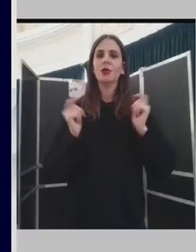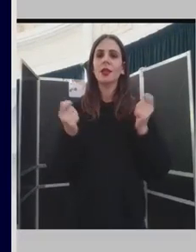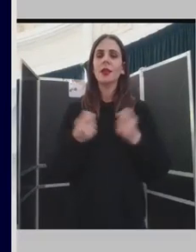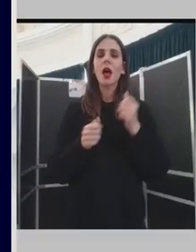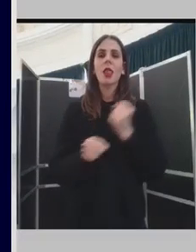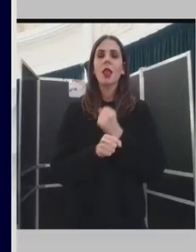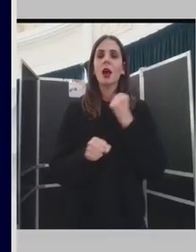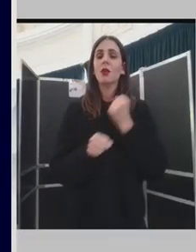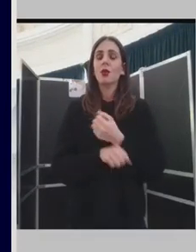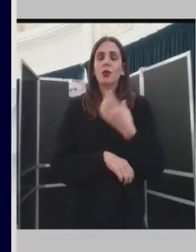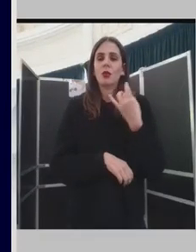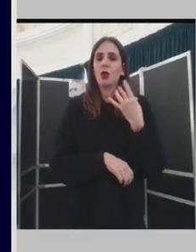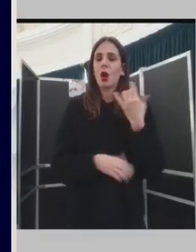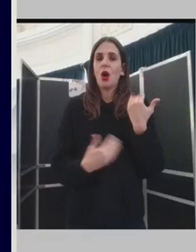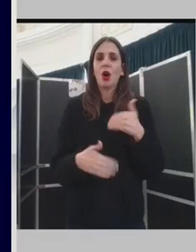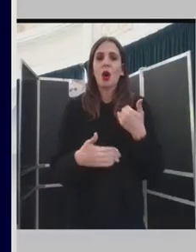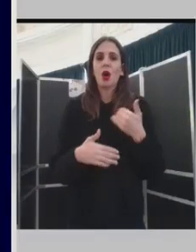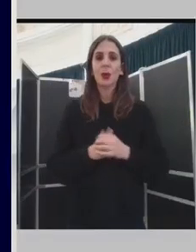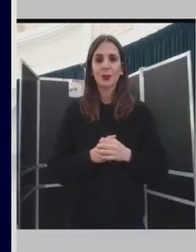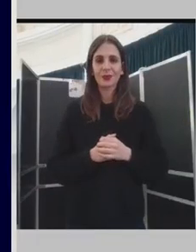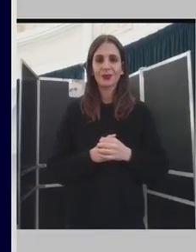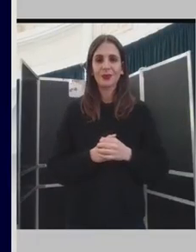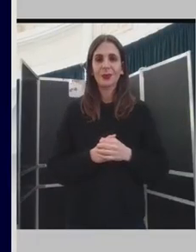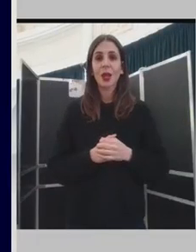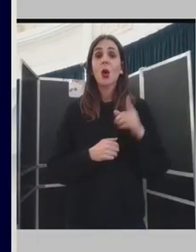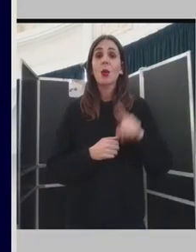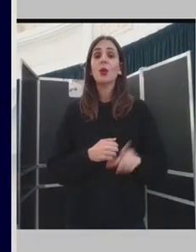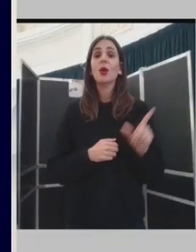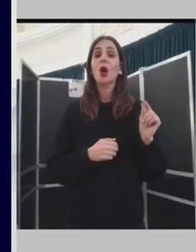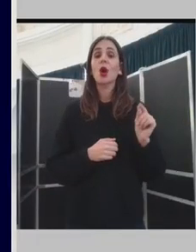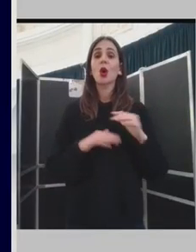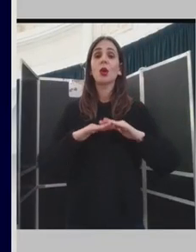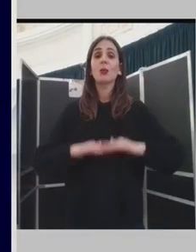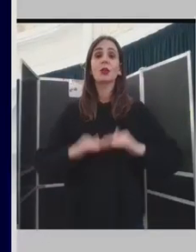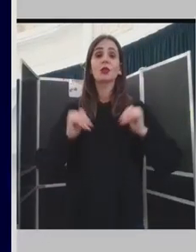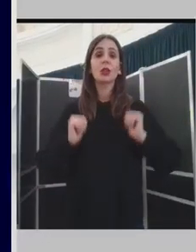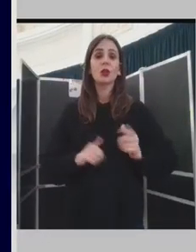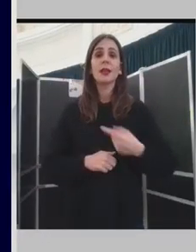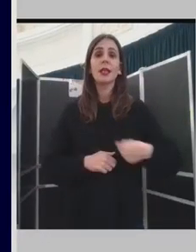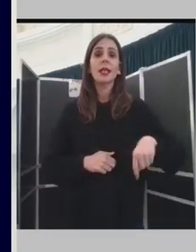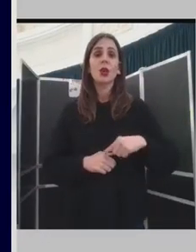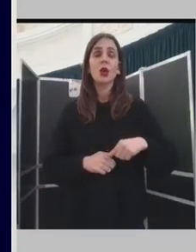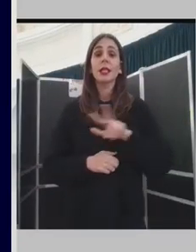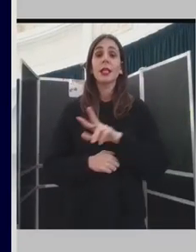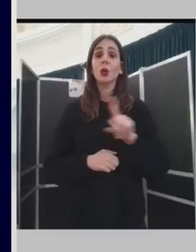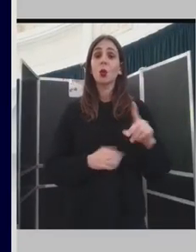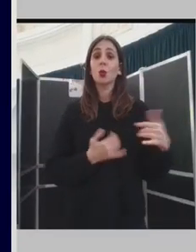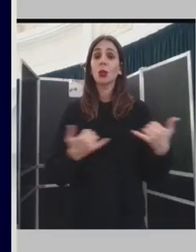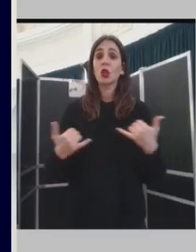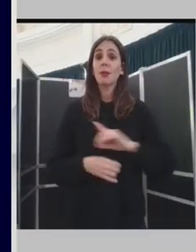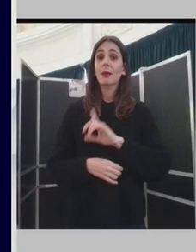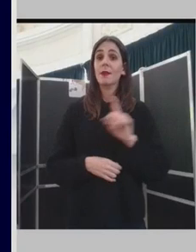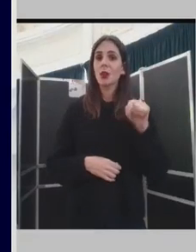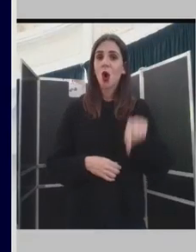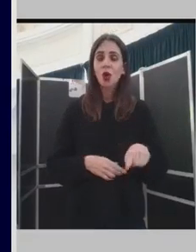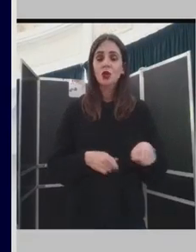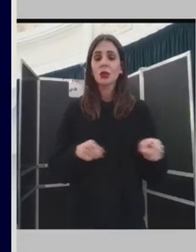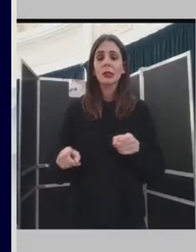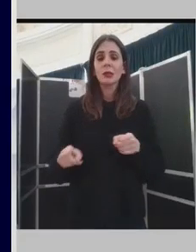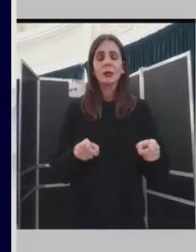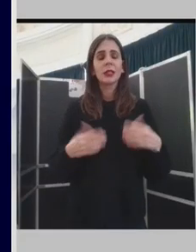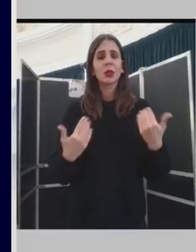funzione importantissima. Da ultimo, con la Protezione Civile, abbiamo vissuto momenti tragici dal 31 dicembre a oggi,